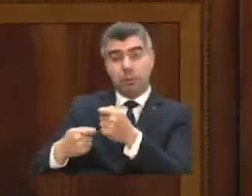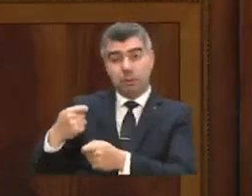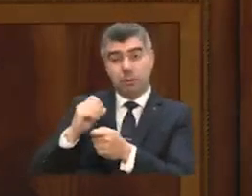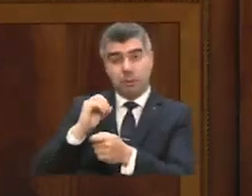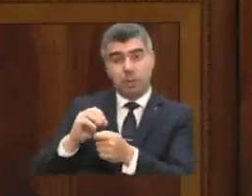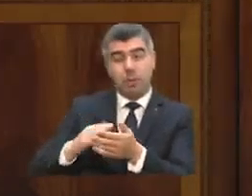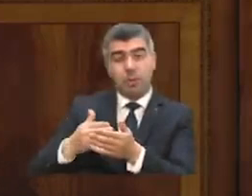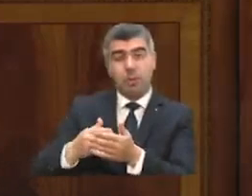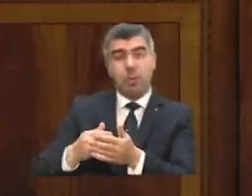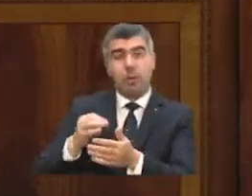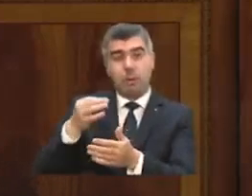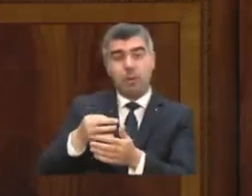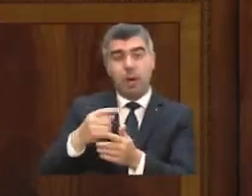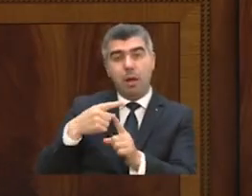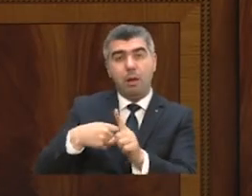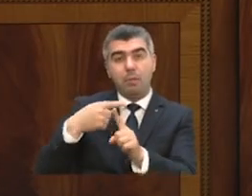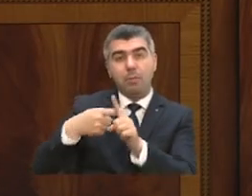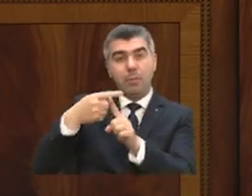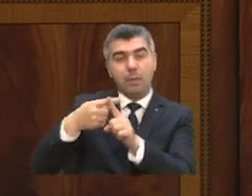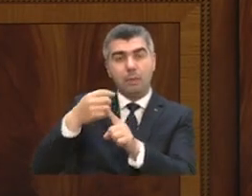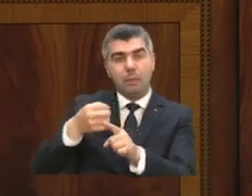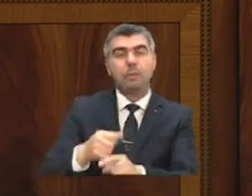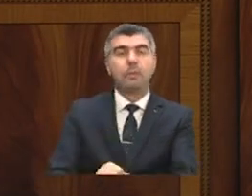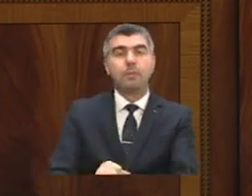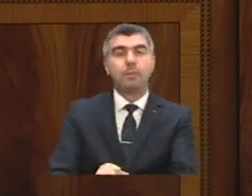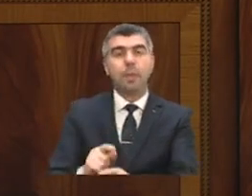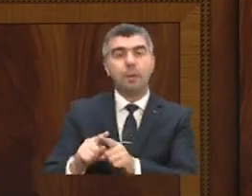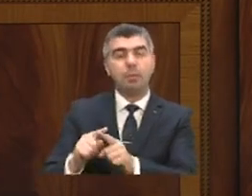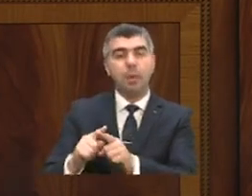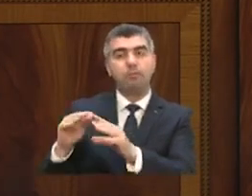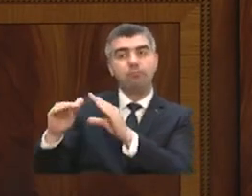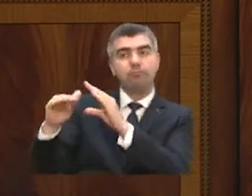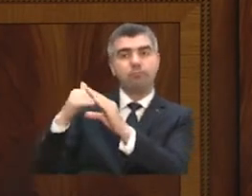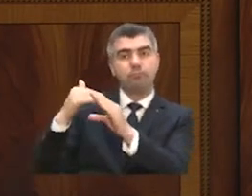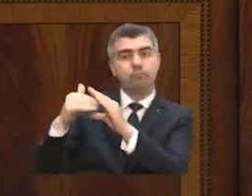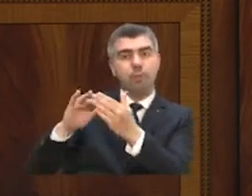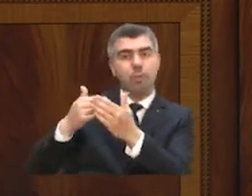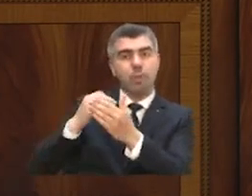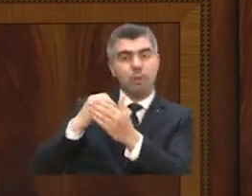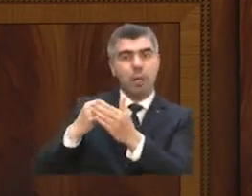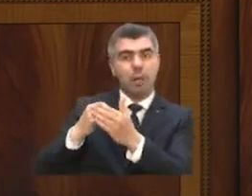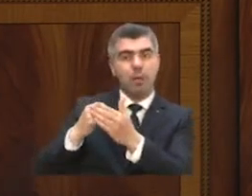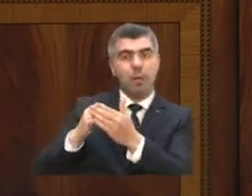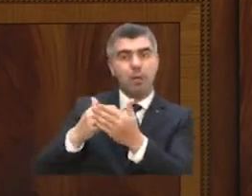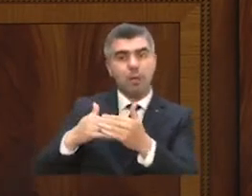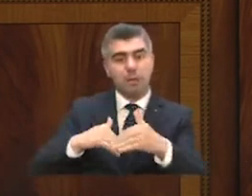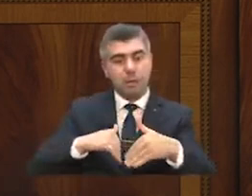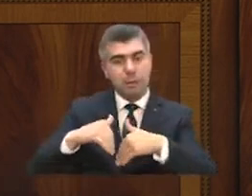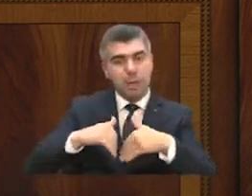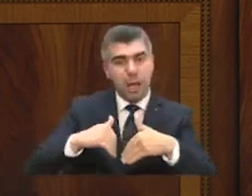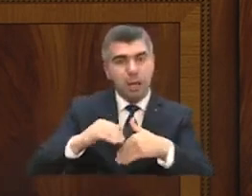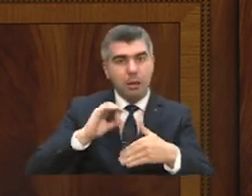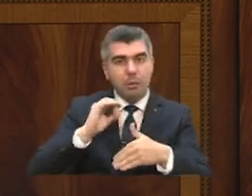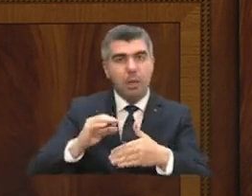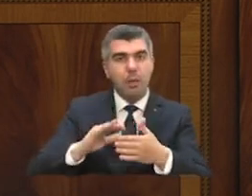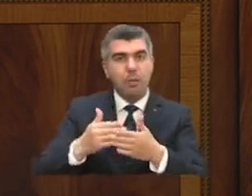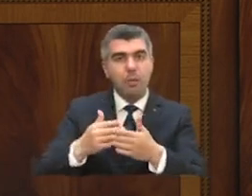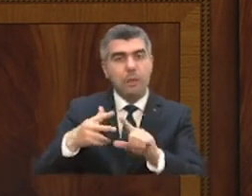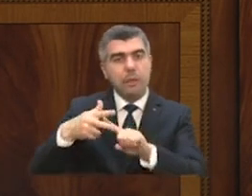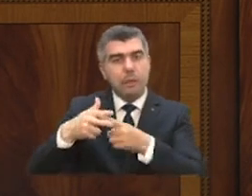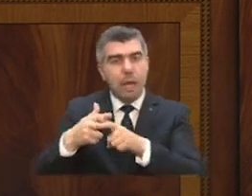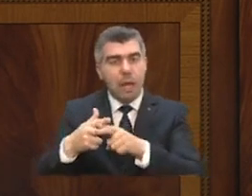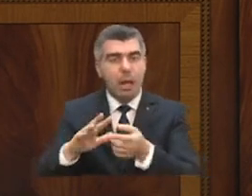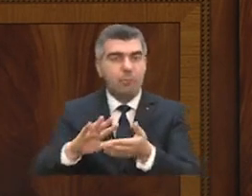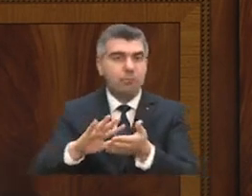يدل على ذلك الارتفاع المسجل في واردات المواد التجهيزية والسلع نصف المصنعة